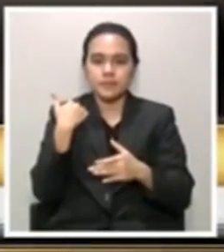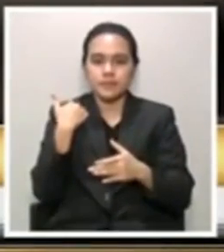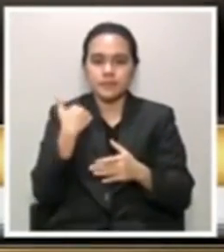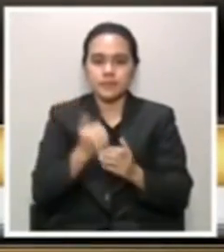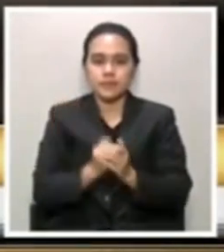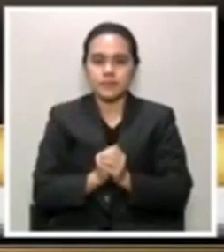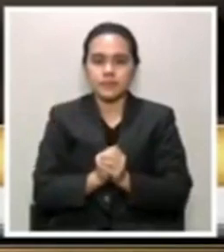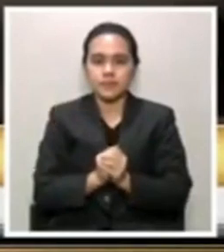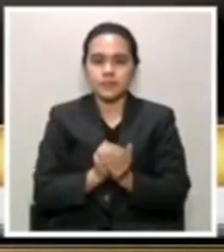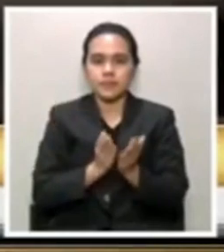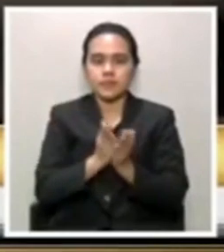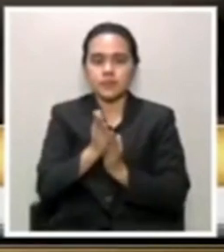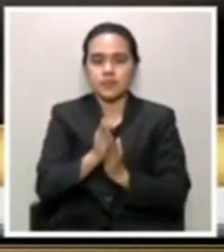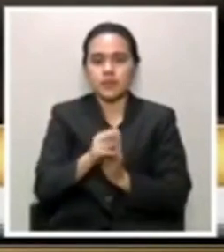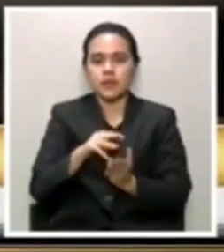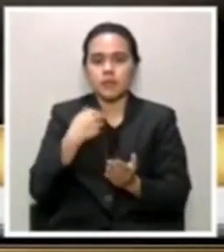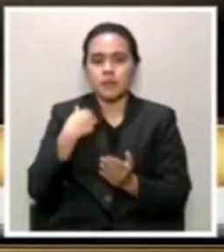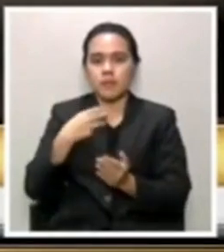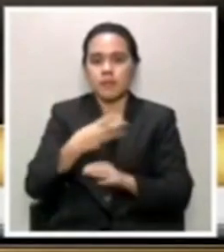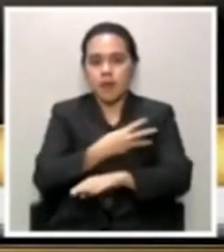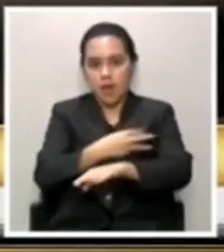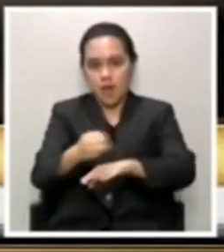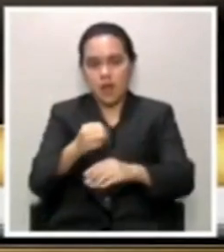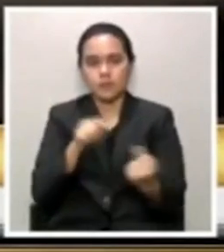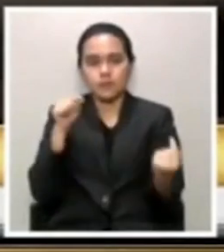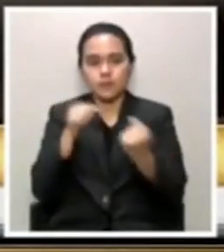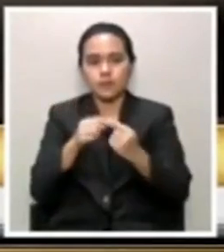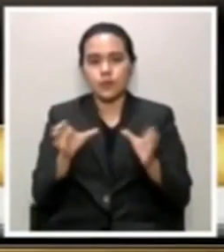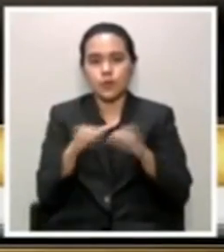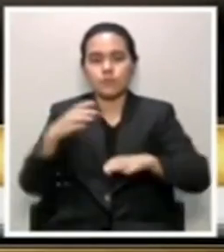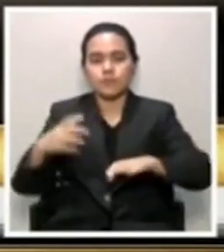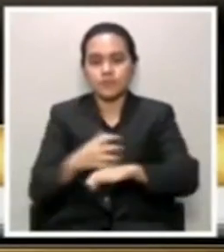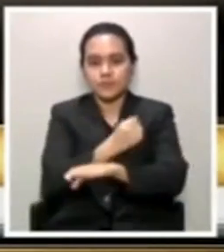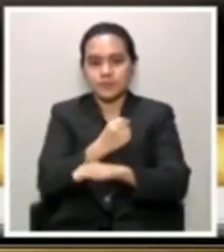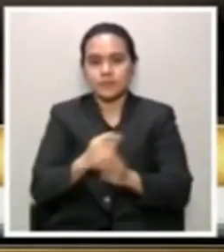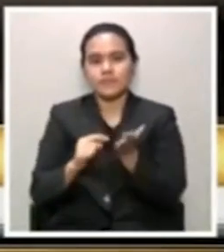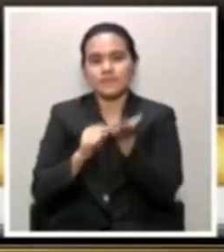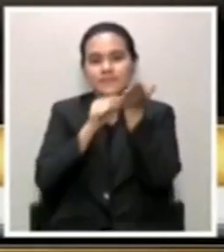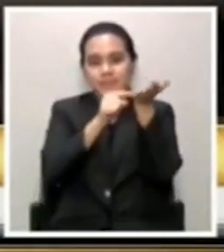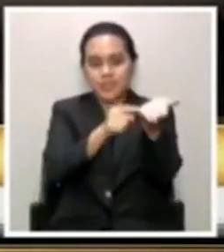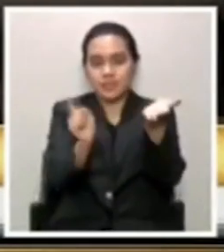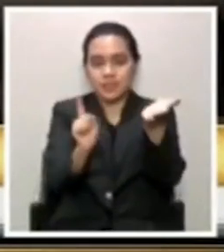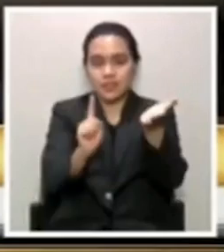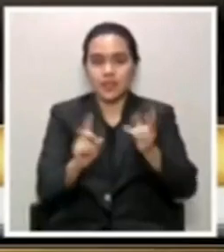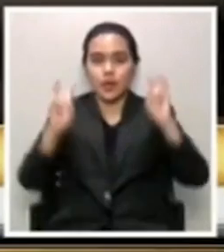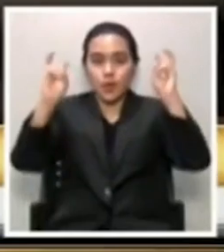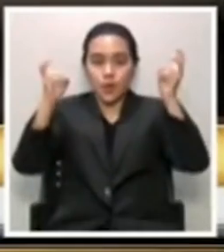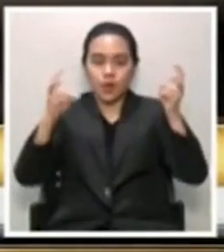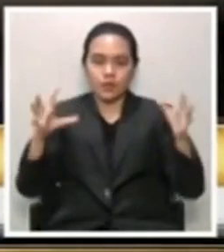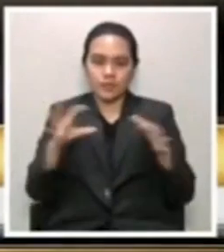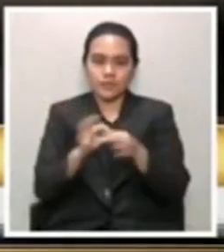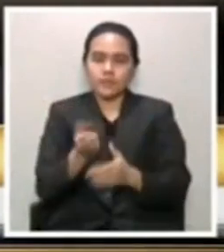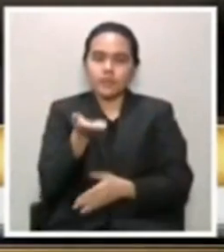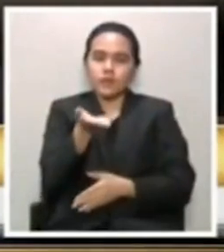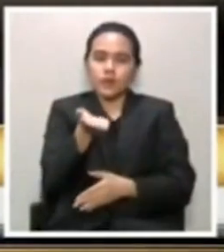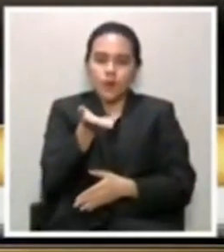จังหวัดมหาสารคามจากพรรคเพื่อไทยและประธานวิปฝ่ายค้านร่วมกันลงชื่อเสนอนั่นก็คือญัตติขอให้